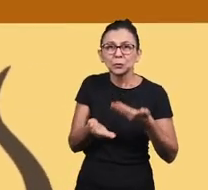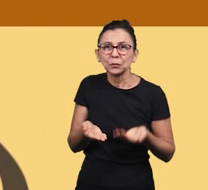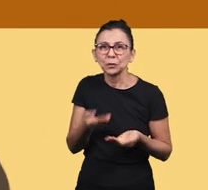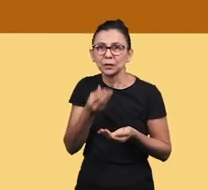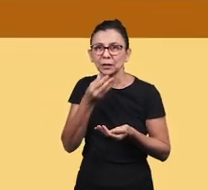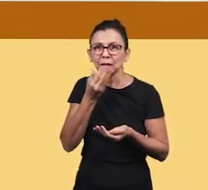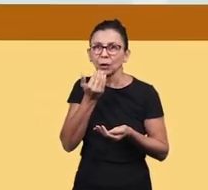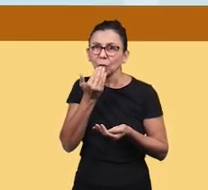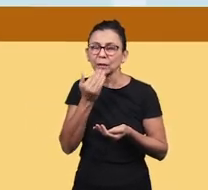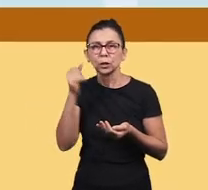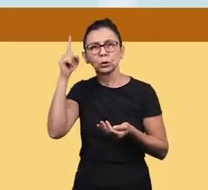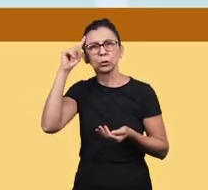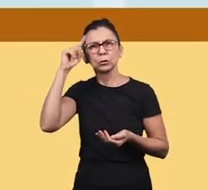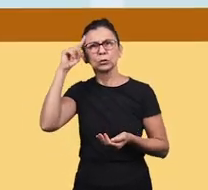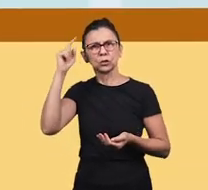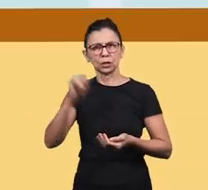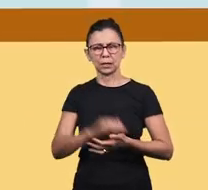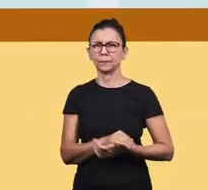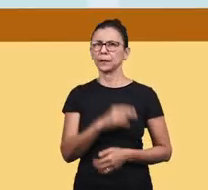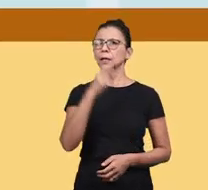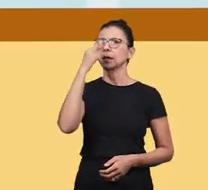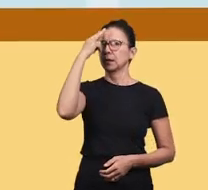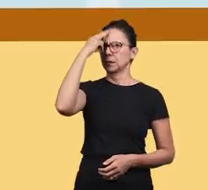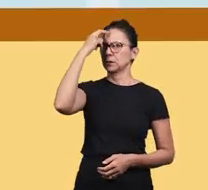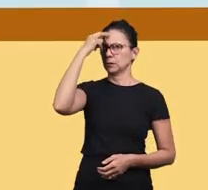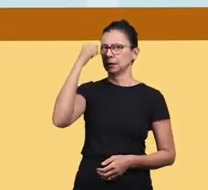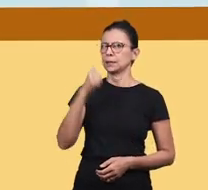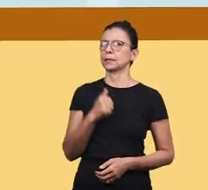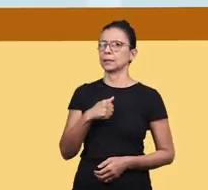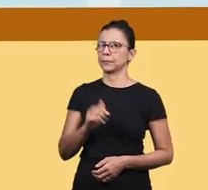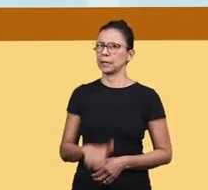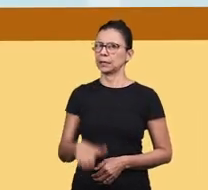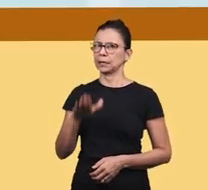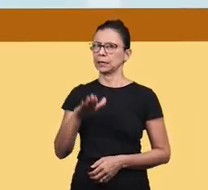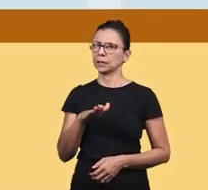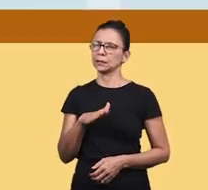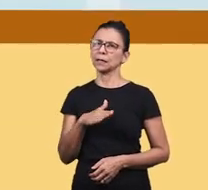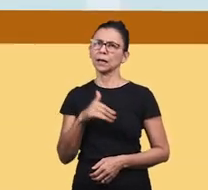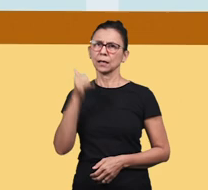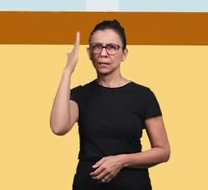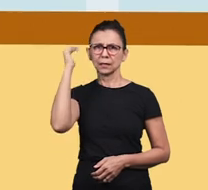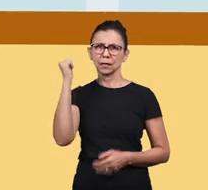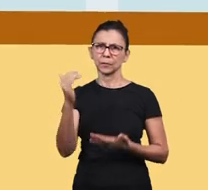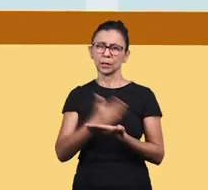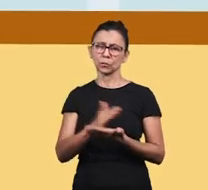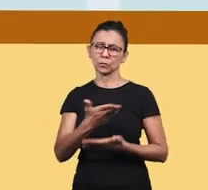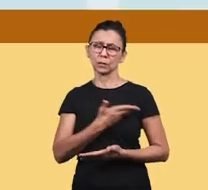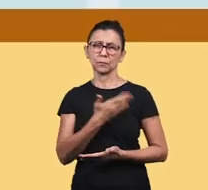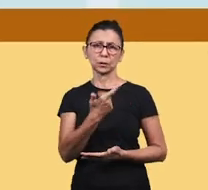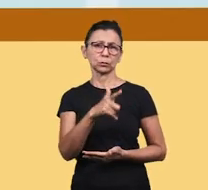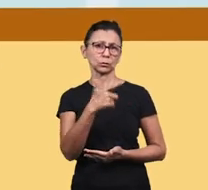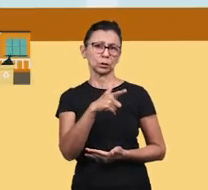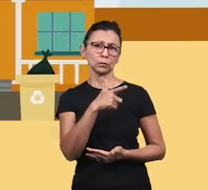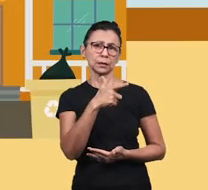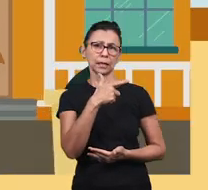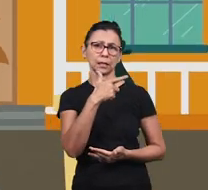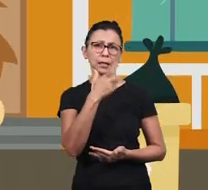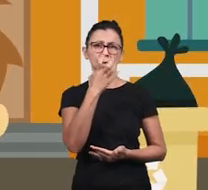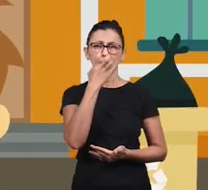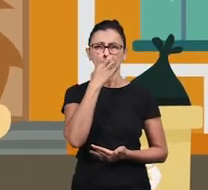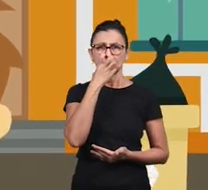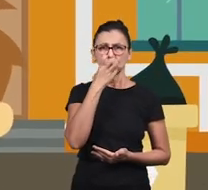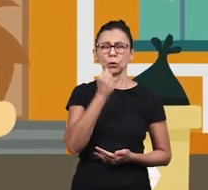Héloïse aide à prendre soin de lui en le nourrissant tous les jours. Héloïse sait que quelques collègues n'ont pas